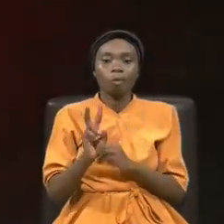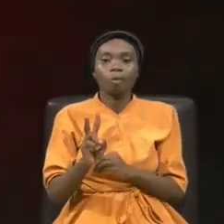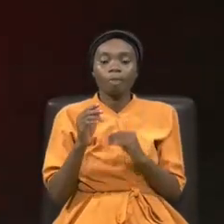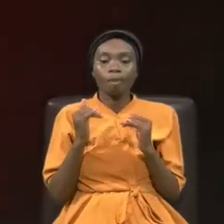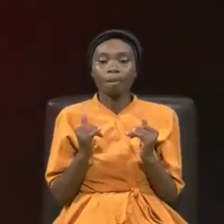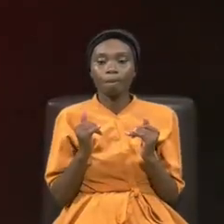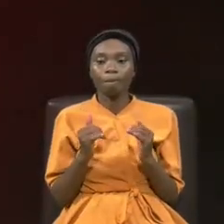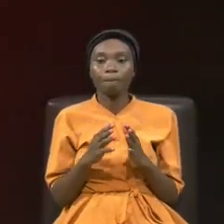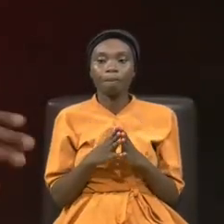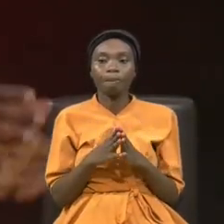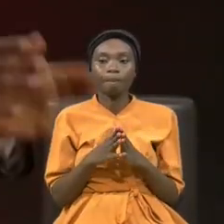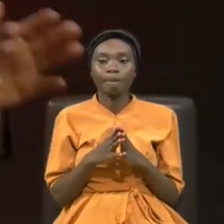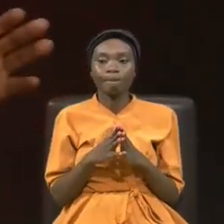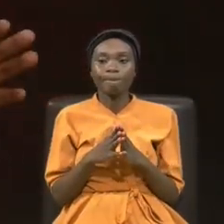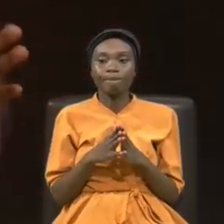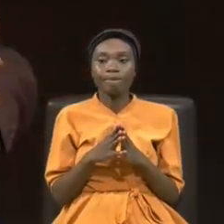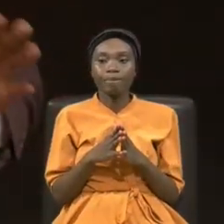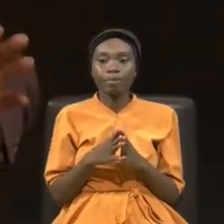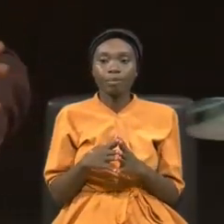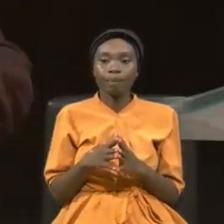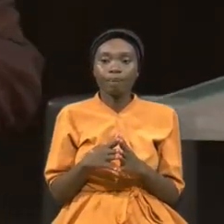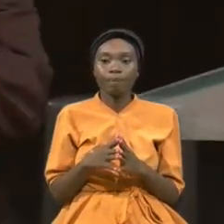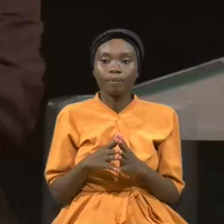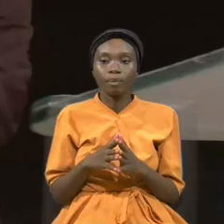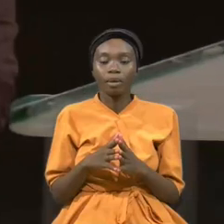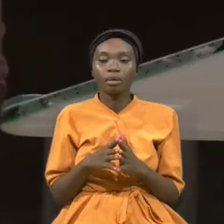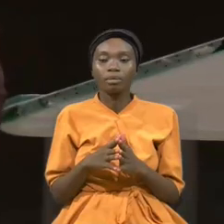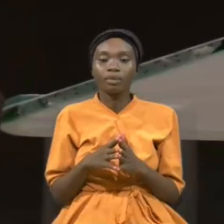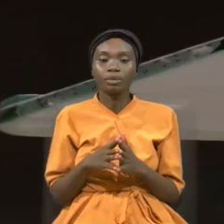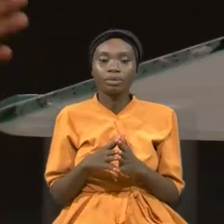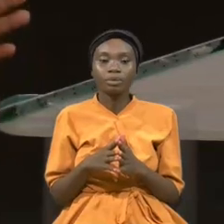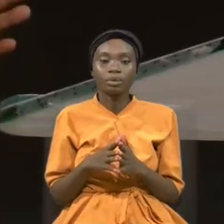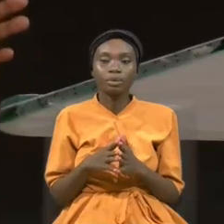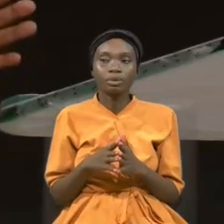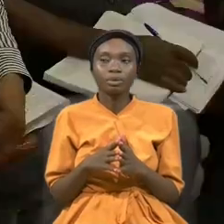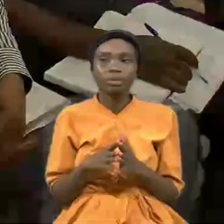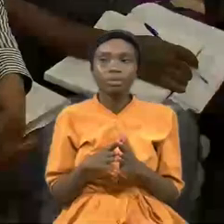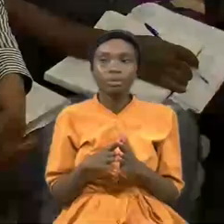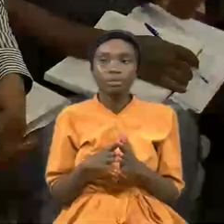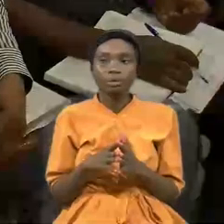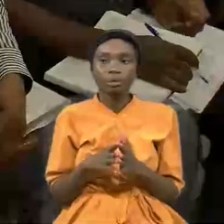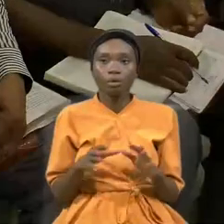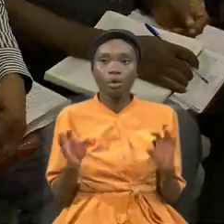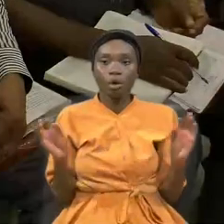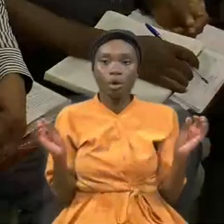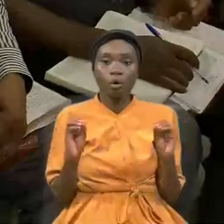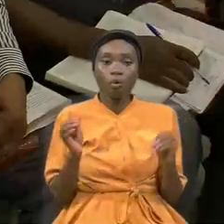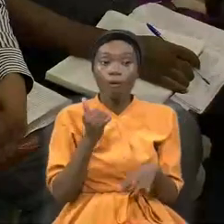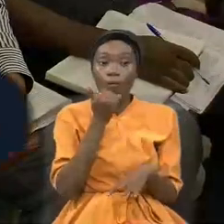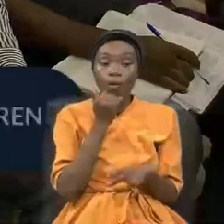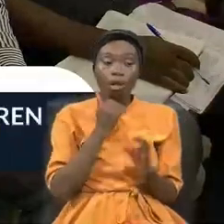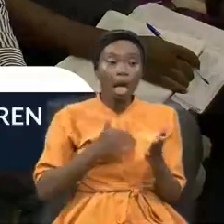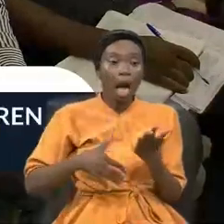ici. Nous allons voir la communion impeccable parmi les frères